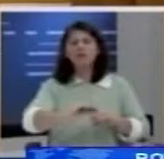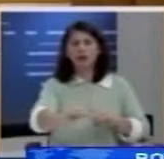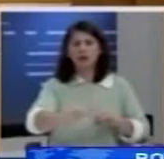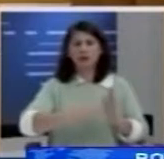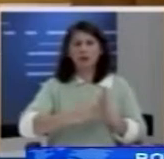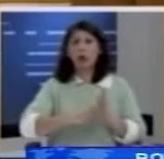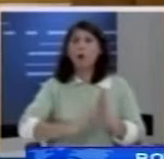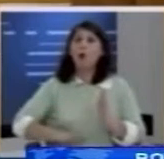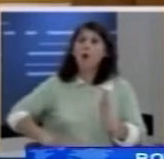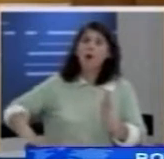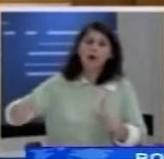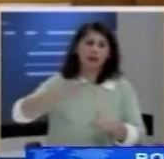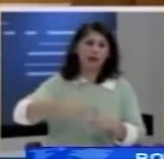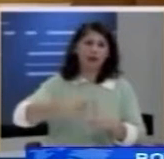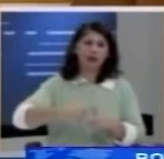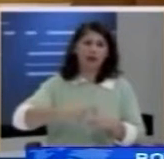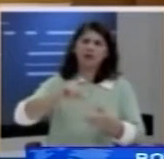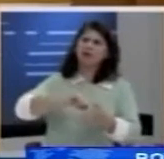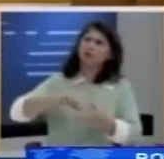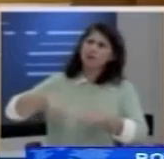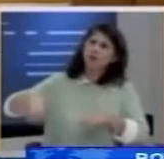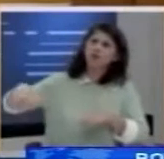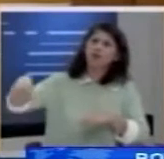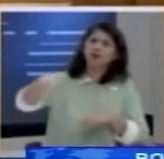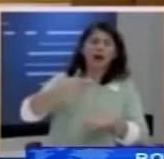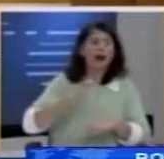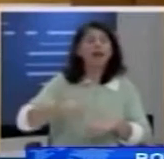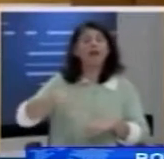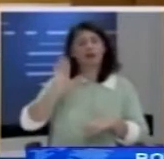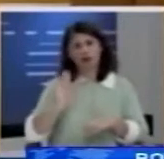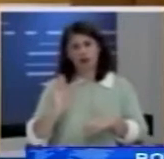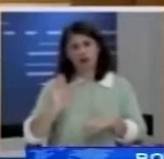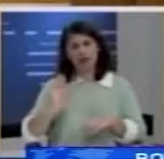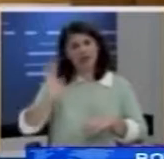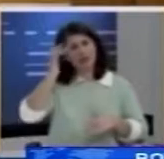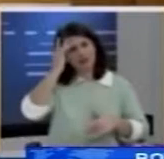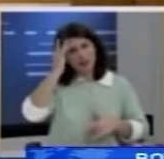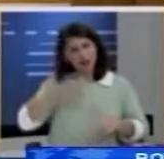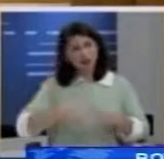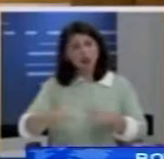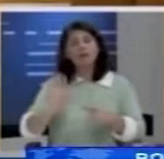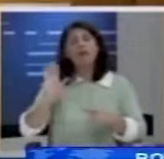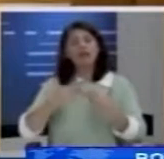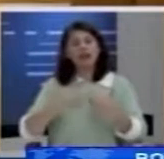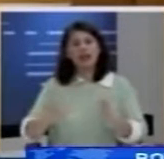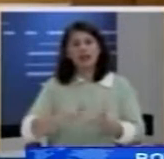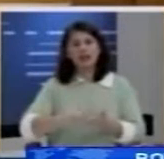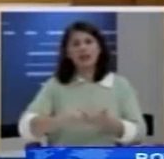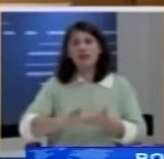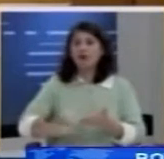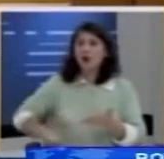υπαλλήλους όλη τη χώρα, όλες τις πόλεις, και δεν το κάνουμε. Συνειδητά το ποτάμι δεν άνοιξε γραφεία σε όλη τη